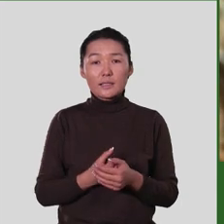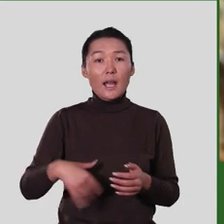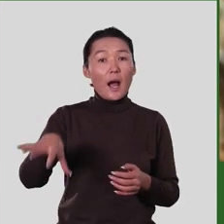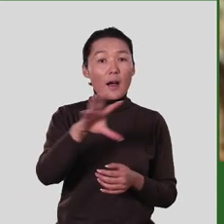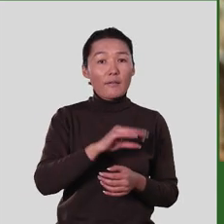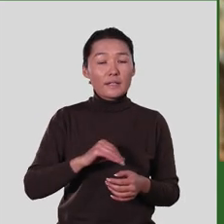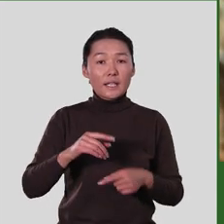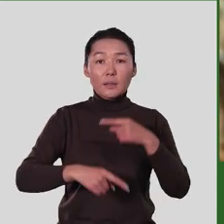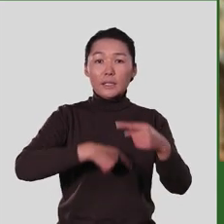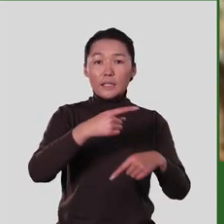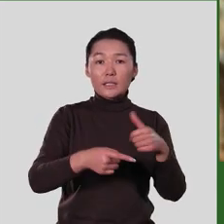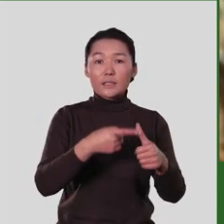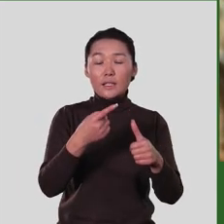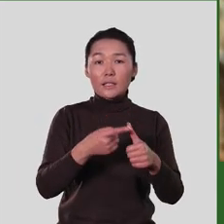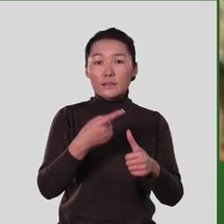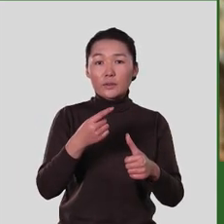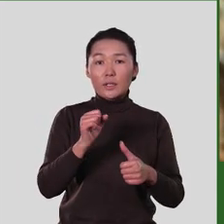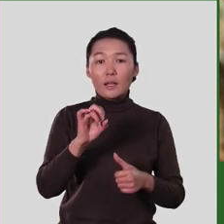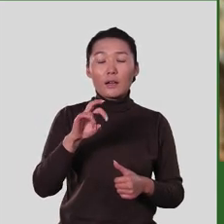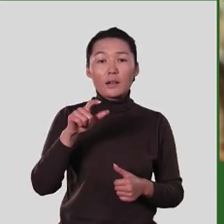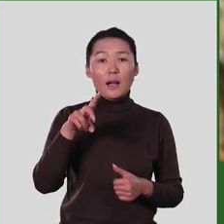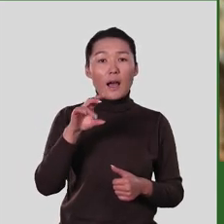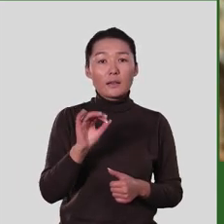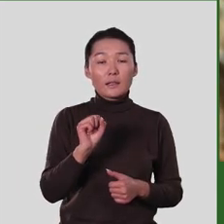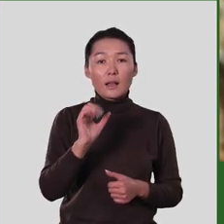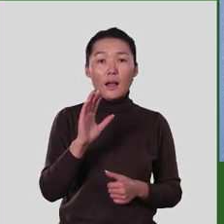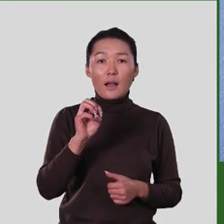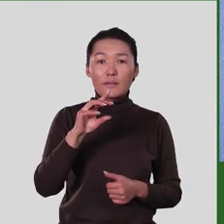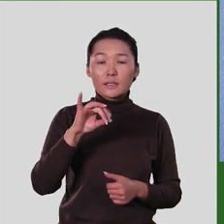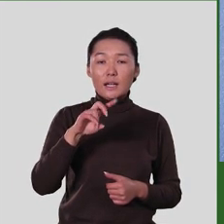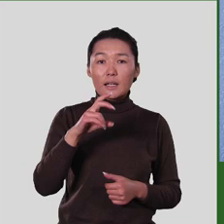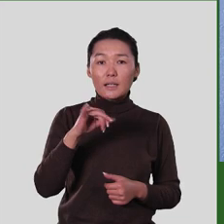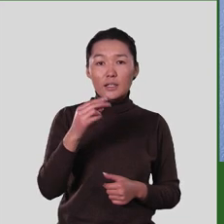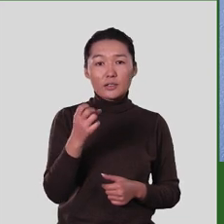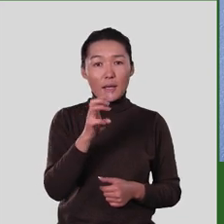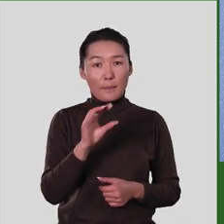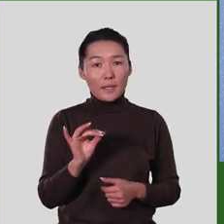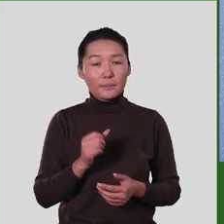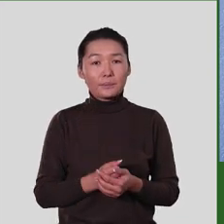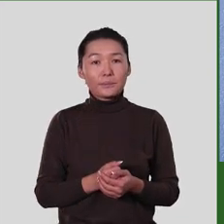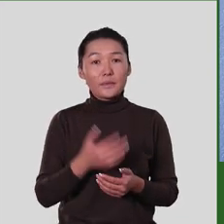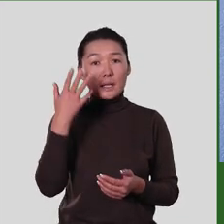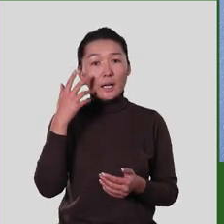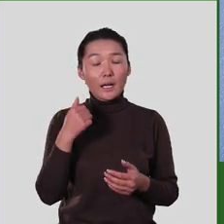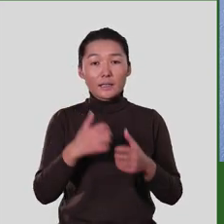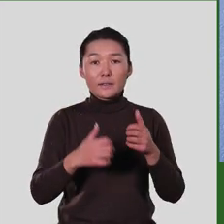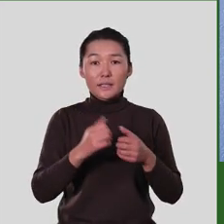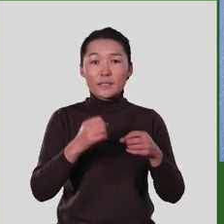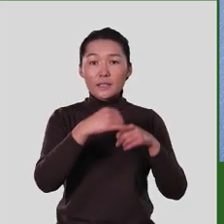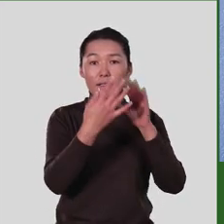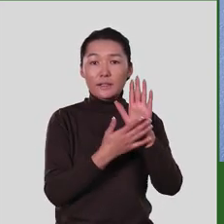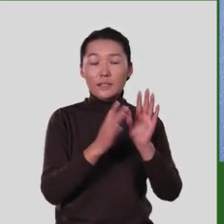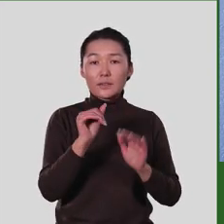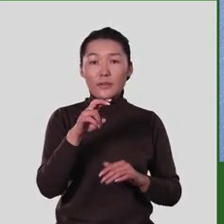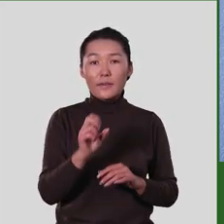их по традиции называют англо-австралийцами. Когда в середине 19 века